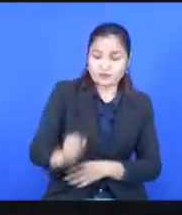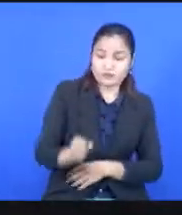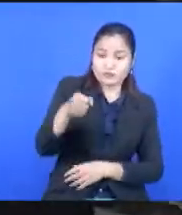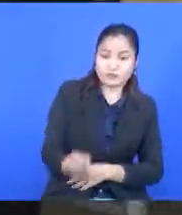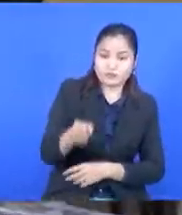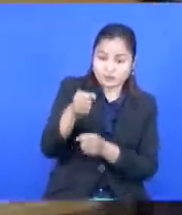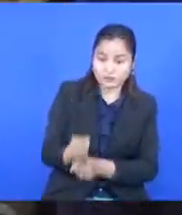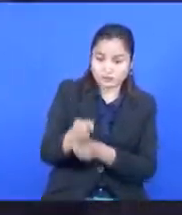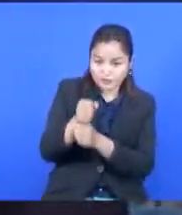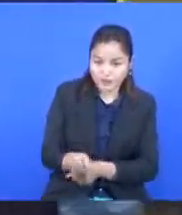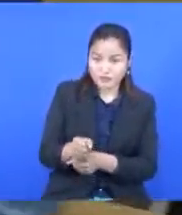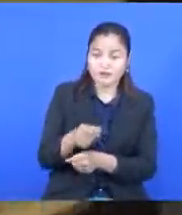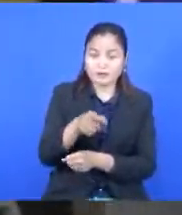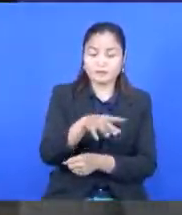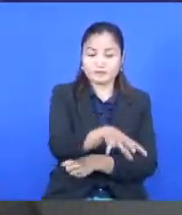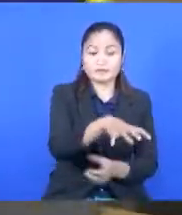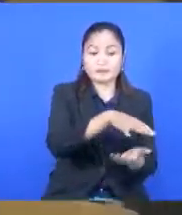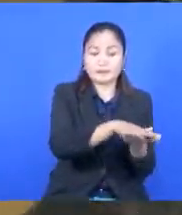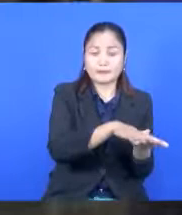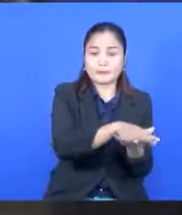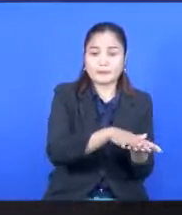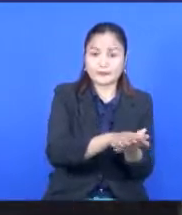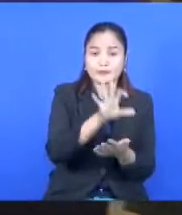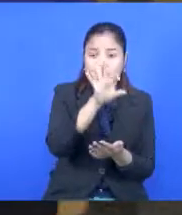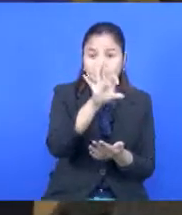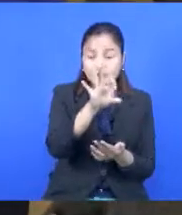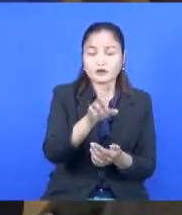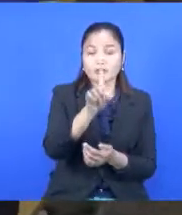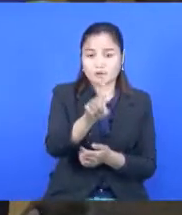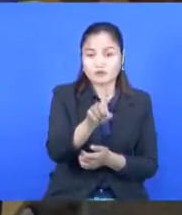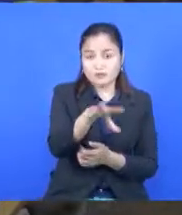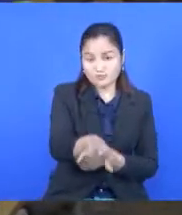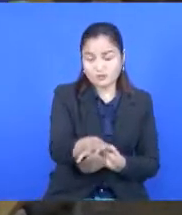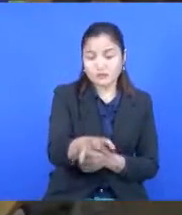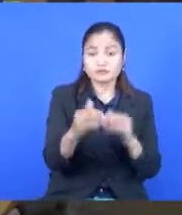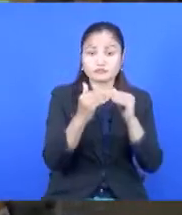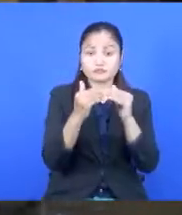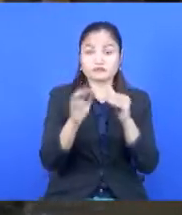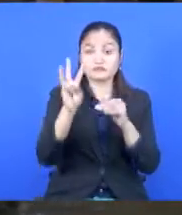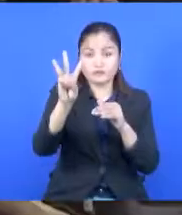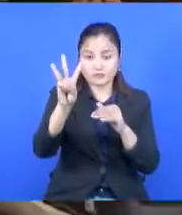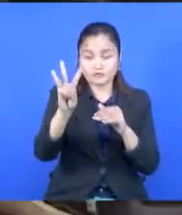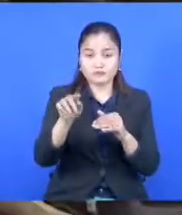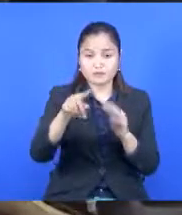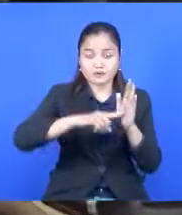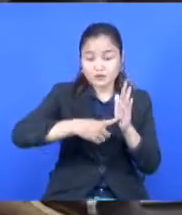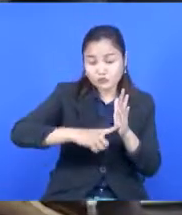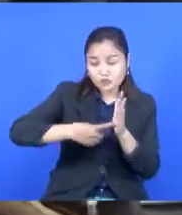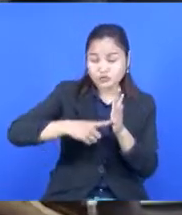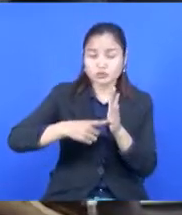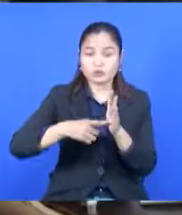ន្លែងស្ថានីយ៍លាងដៃ8កន្លែងបង្គន់អនាម័យថ្មី1ខ្នងស្មើនឹង3បន្ទប់ជួសជុលបង្គន់អនា